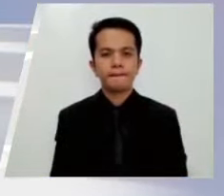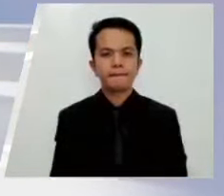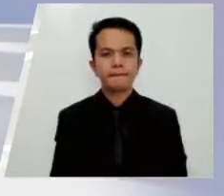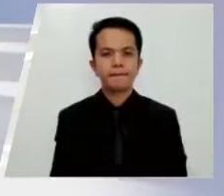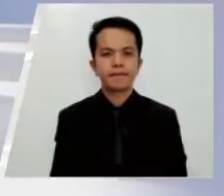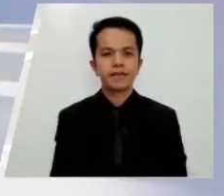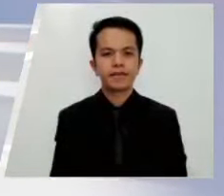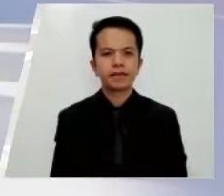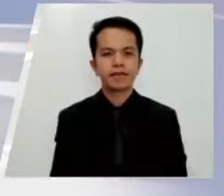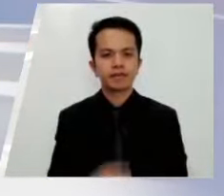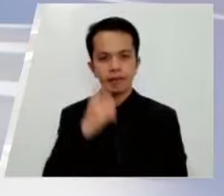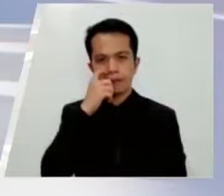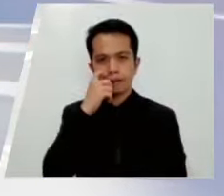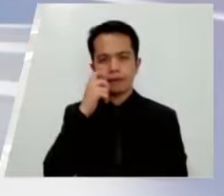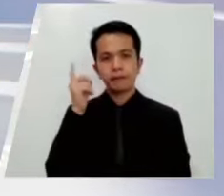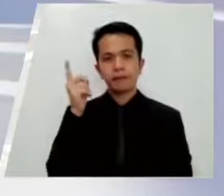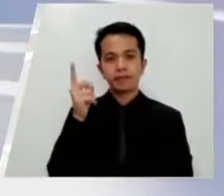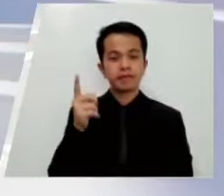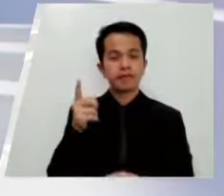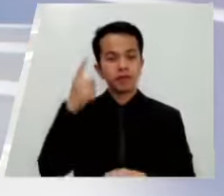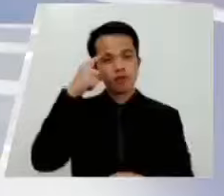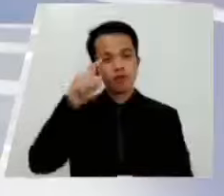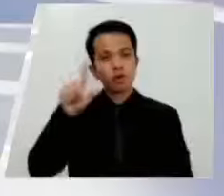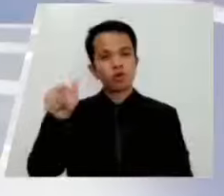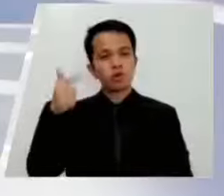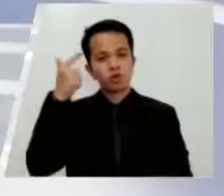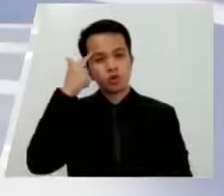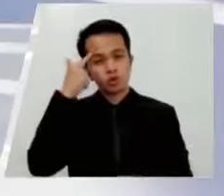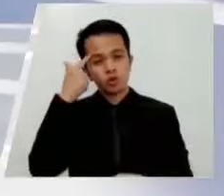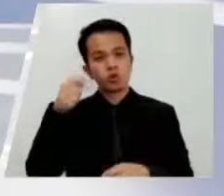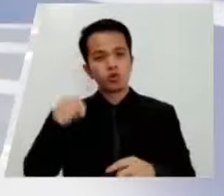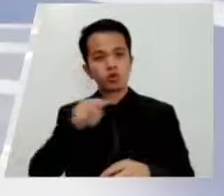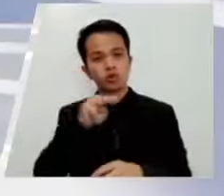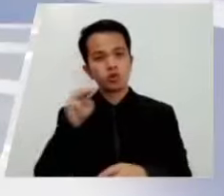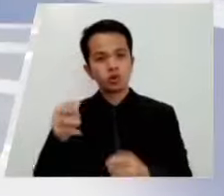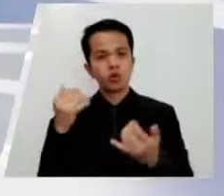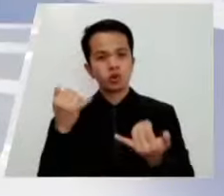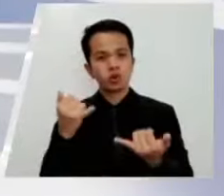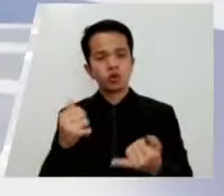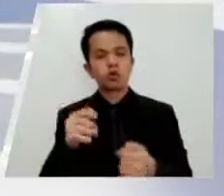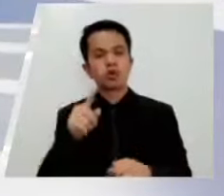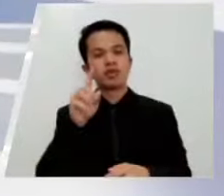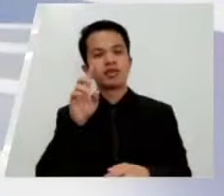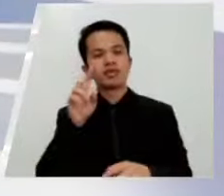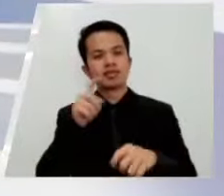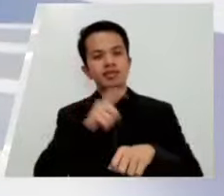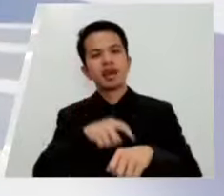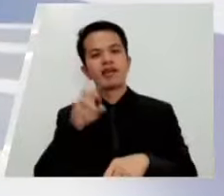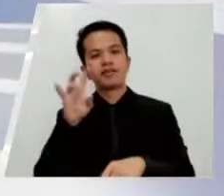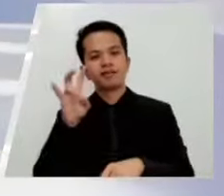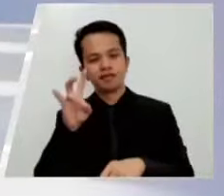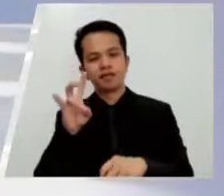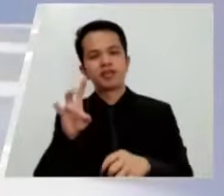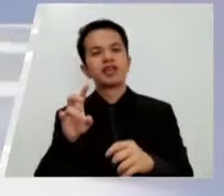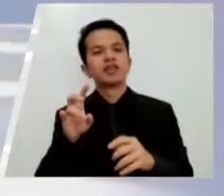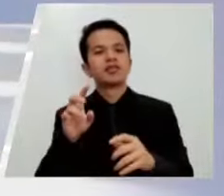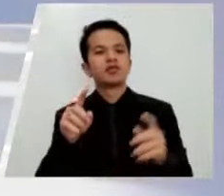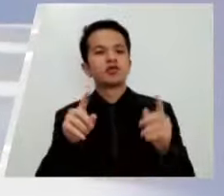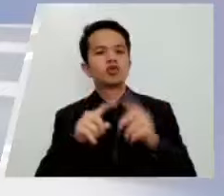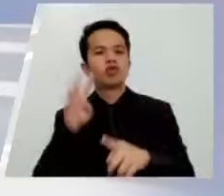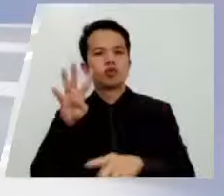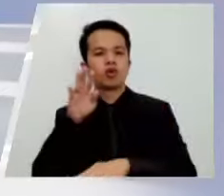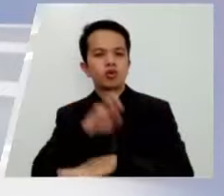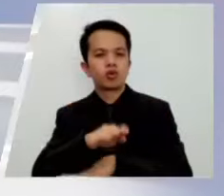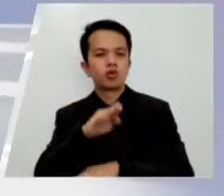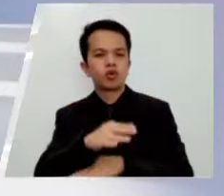Working hours sa lahat ng local government units sa Metro Manila, gagawing alas 7 ng umaga hanggang alas 4 ng hapon. Batay sa